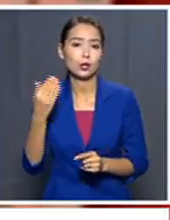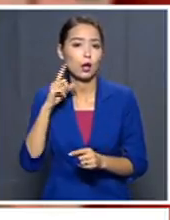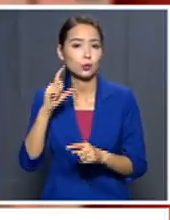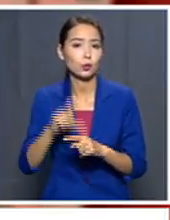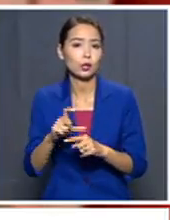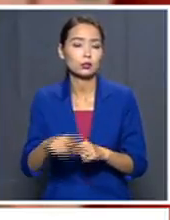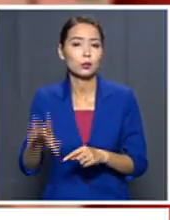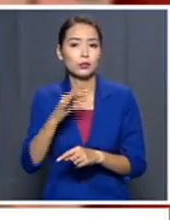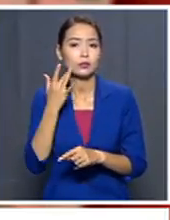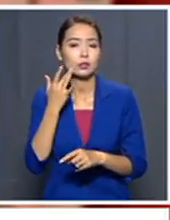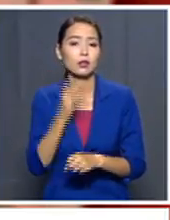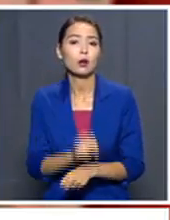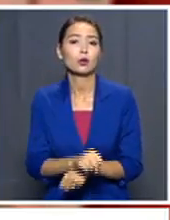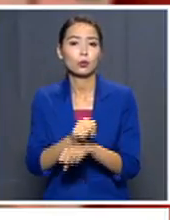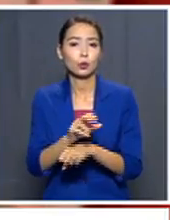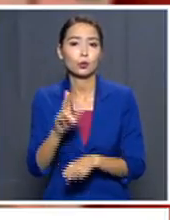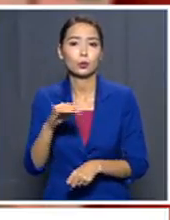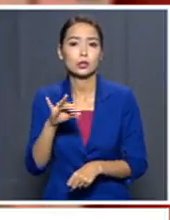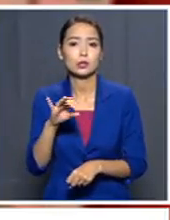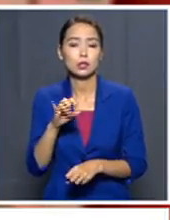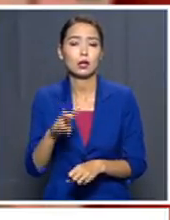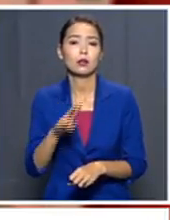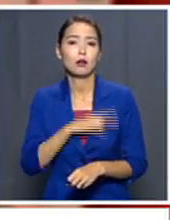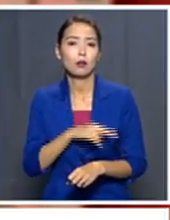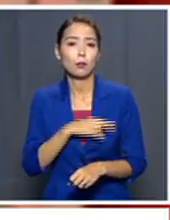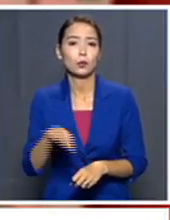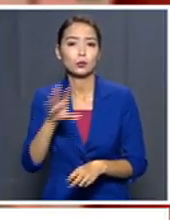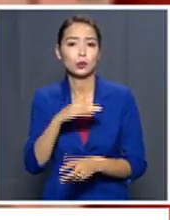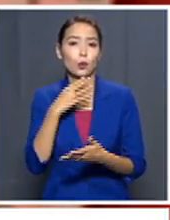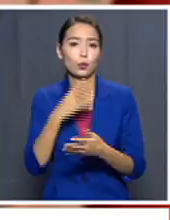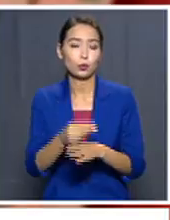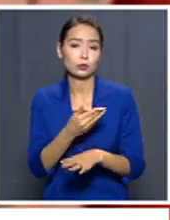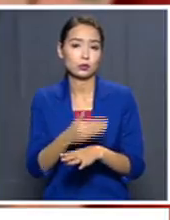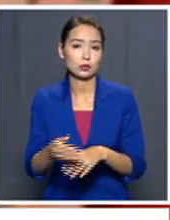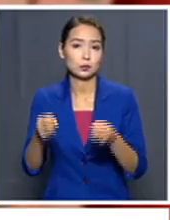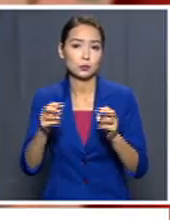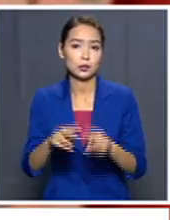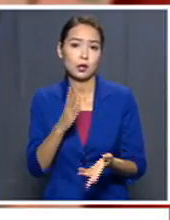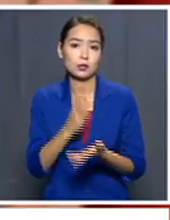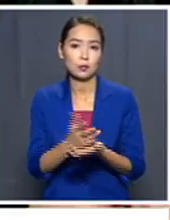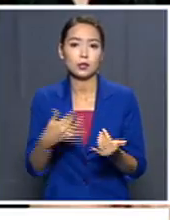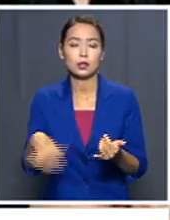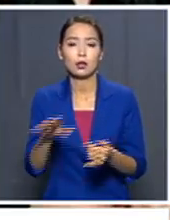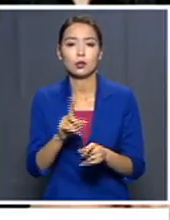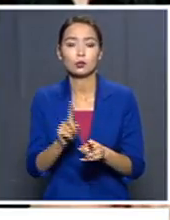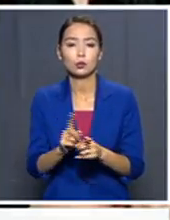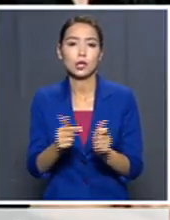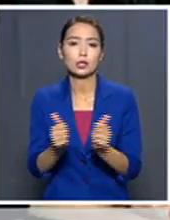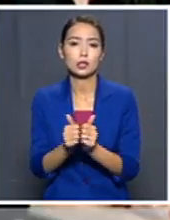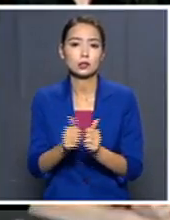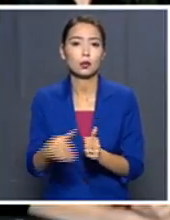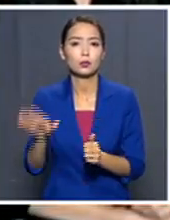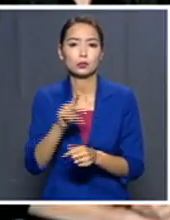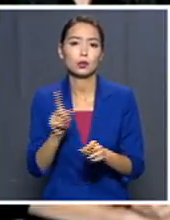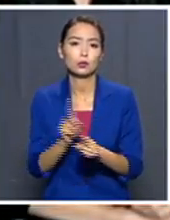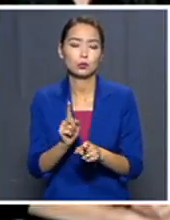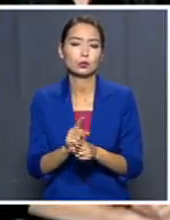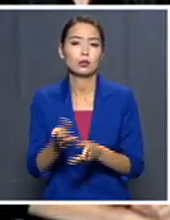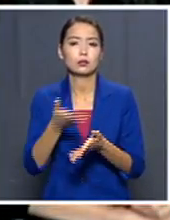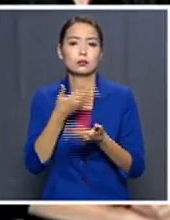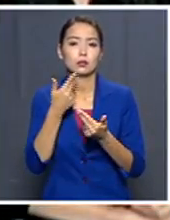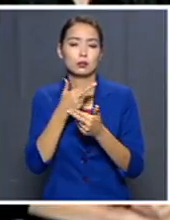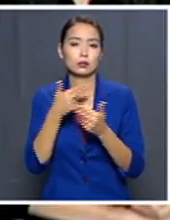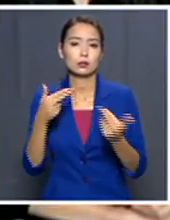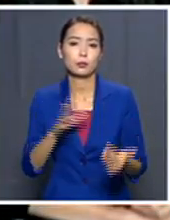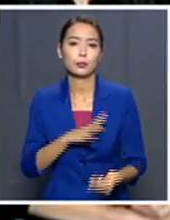шығысында көтеріліс жасаған Күрдістан жұмысшылар партиясының бөлімшесі деп есептейді. Алайда көрші елдегі күрдтер мұны үнемі жоққа